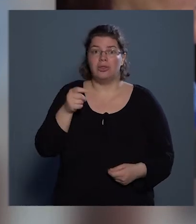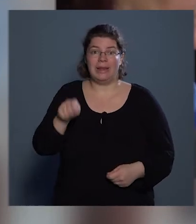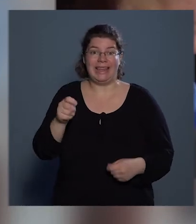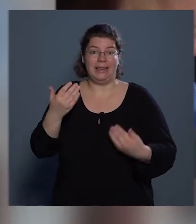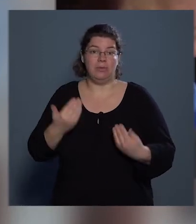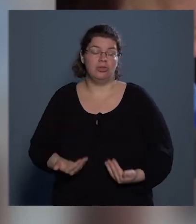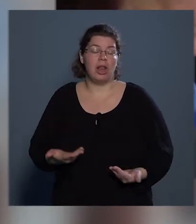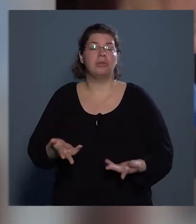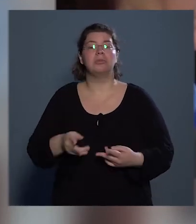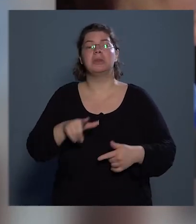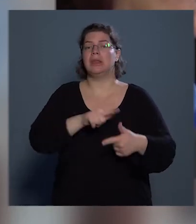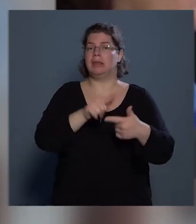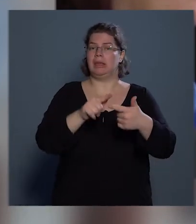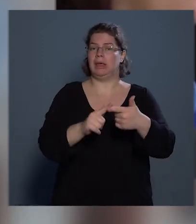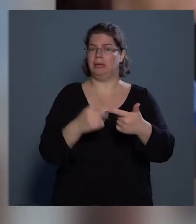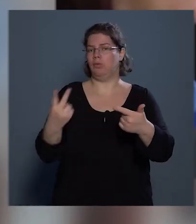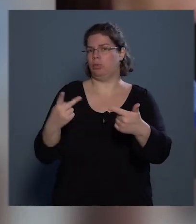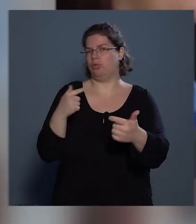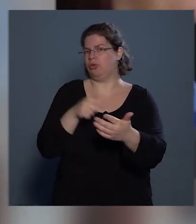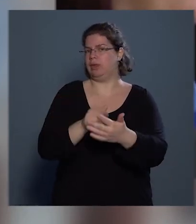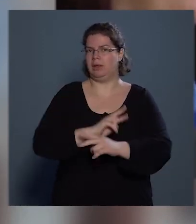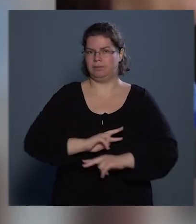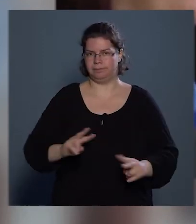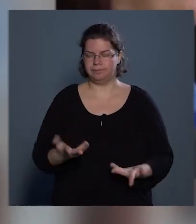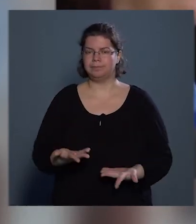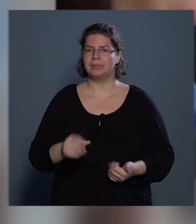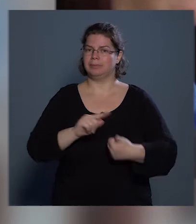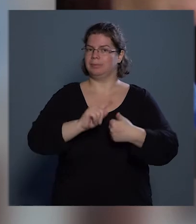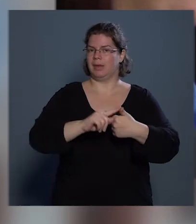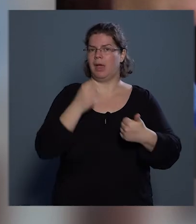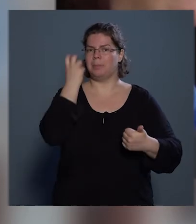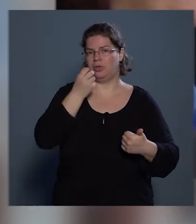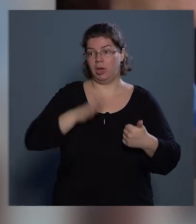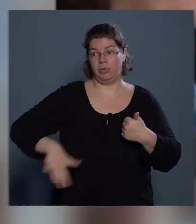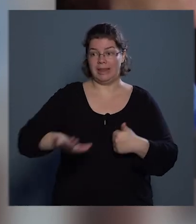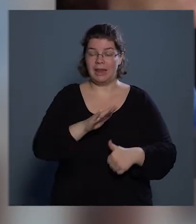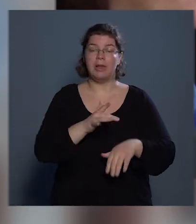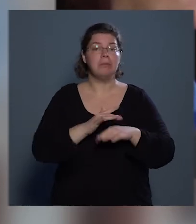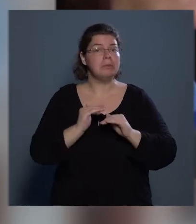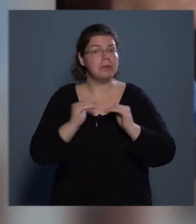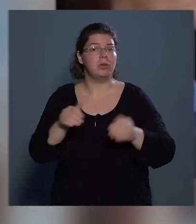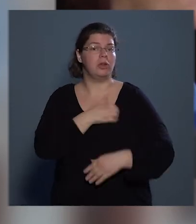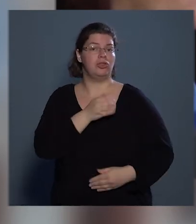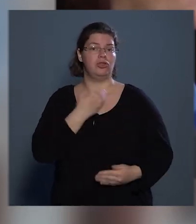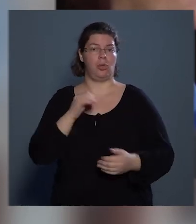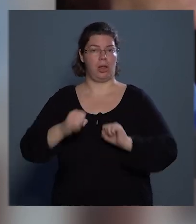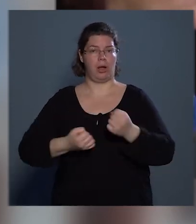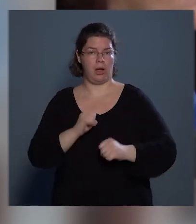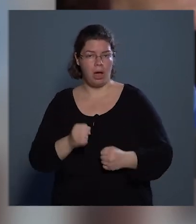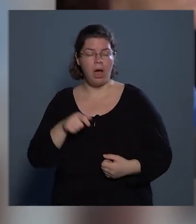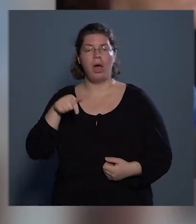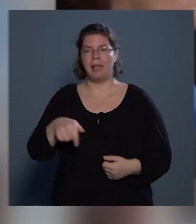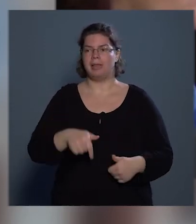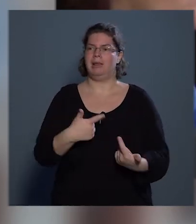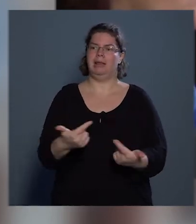két legfontosabb célja lenne. Az egyik az, hogy Pest Erzsébet területén egy színvonalas iskola működjön, ezzel lehetővé téve,